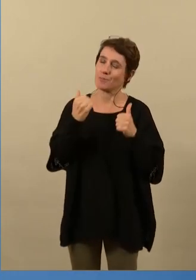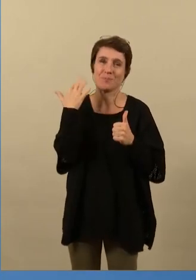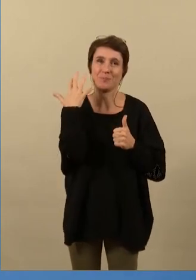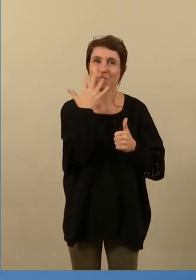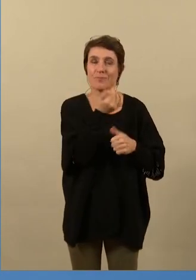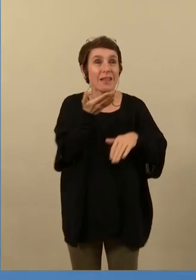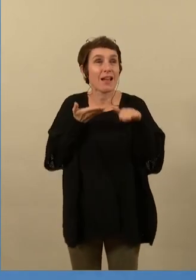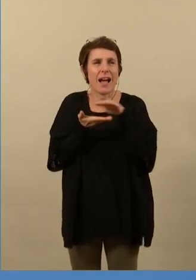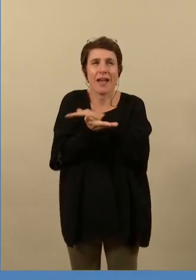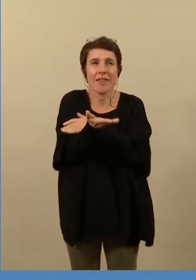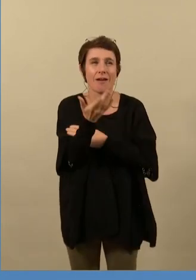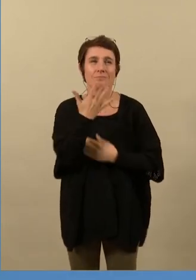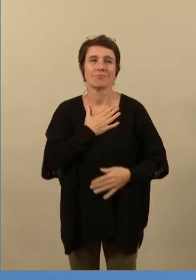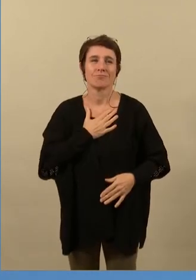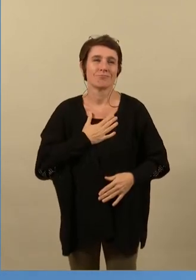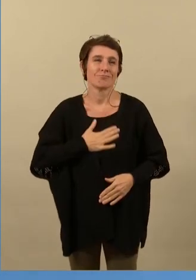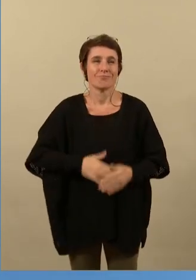gratin notamment